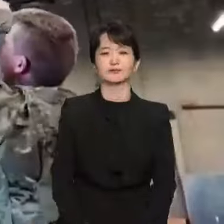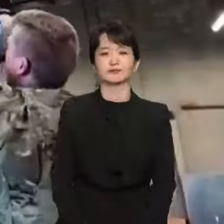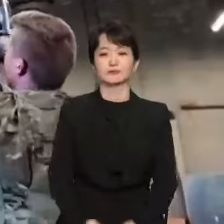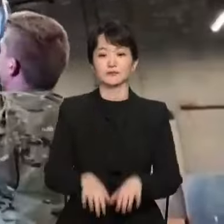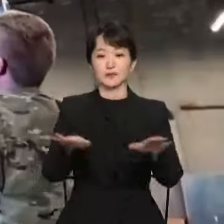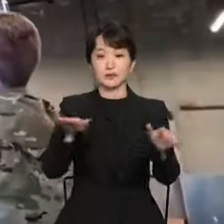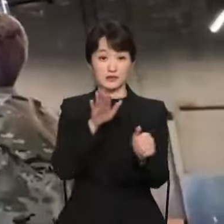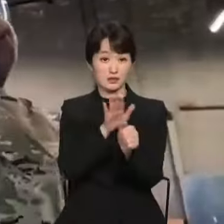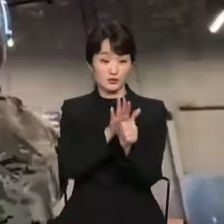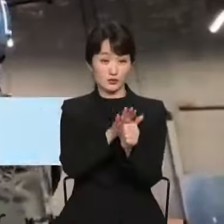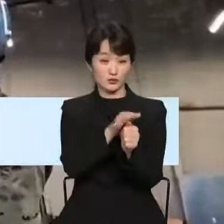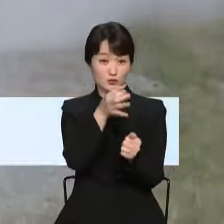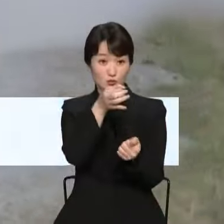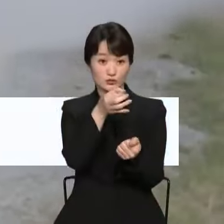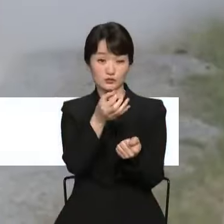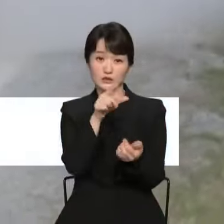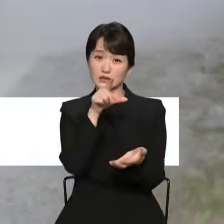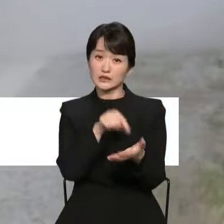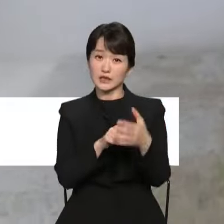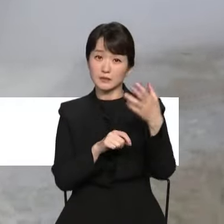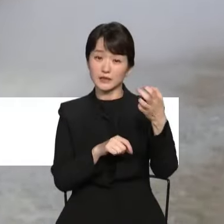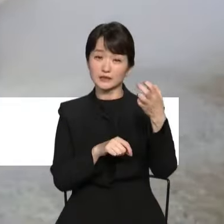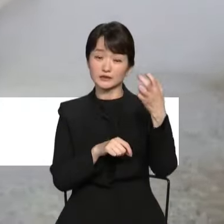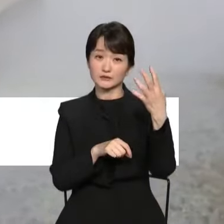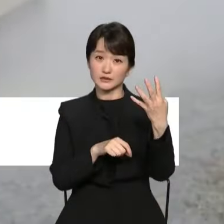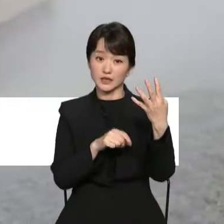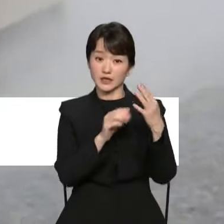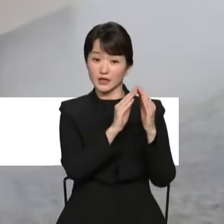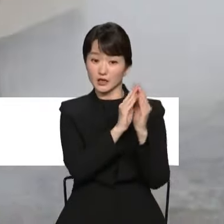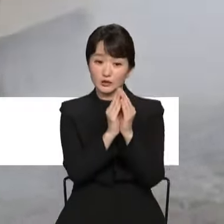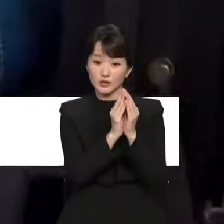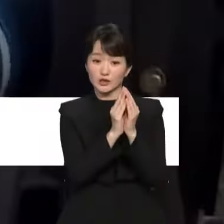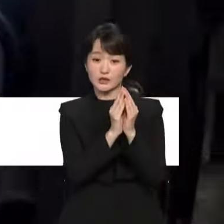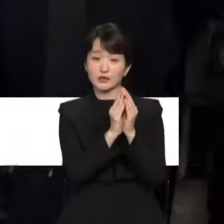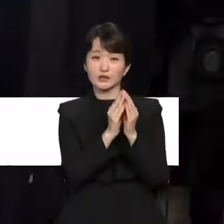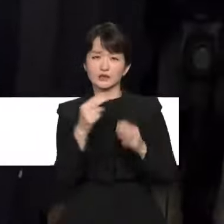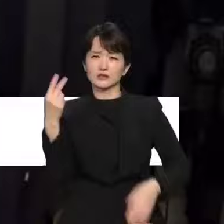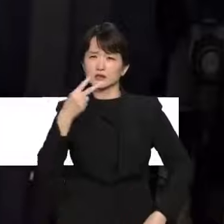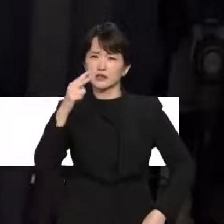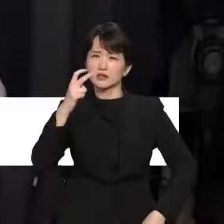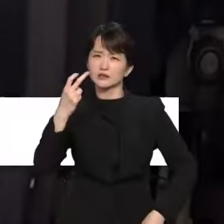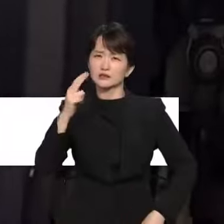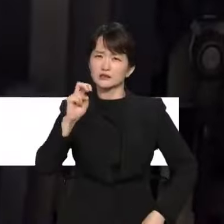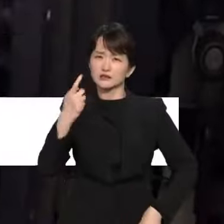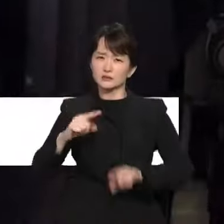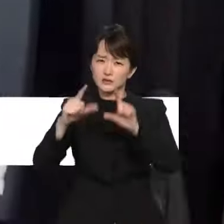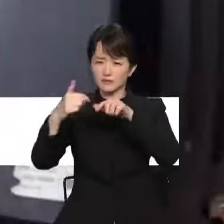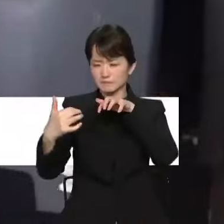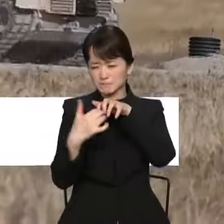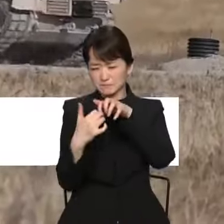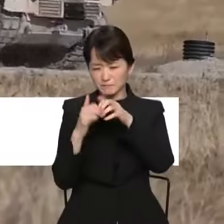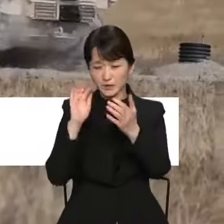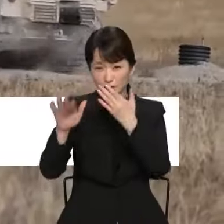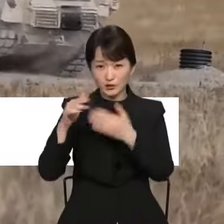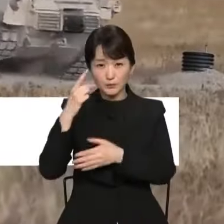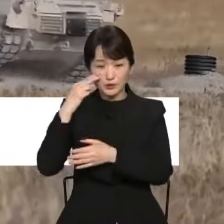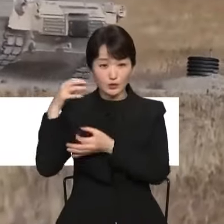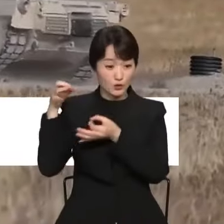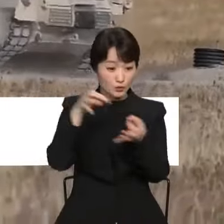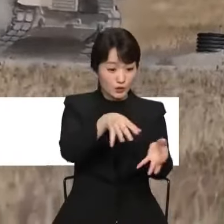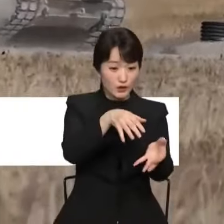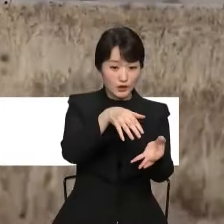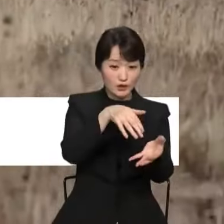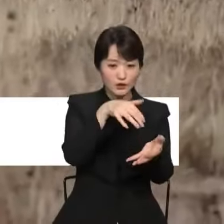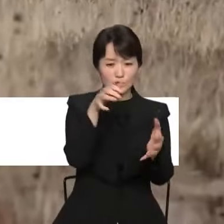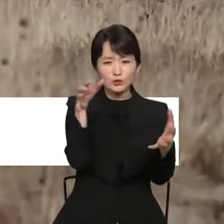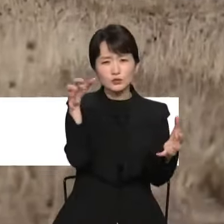이번 지원 규모는 약 84조 원으로 2022년 전쟁이 터진 이후 미국이 지원한 총액 156조